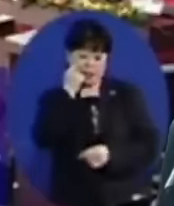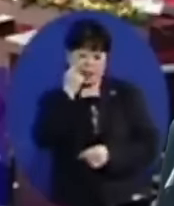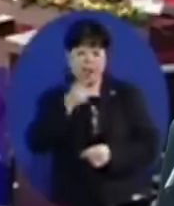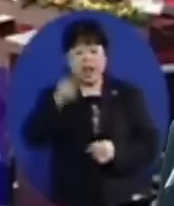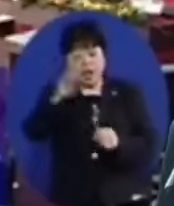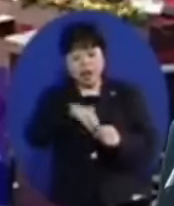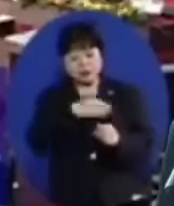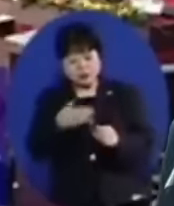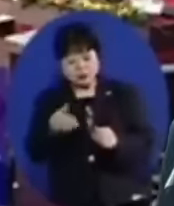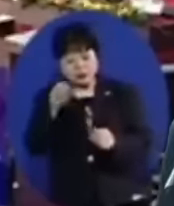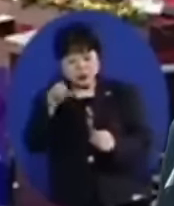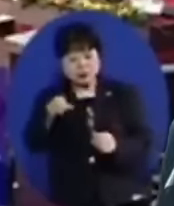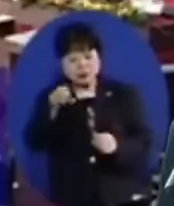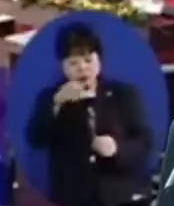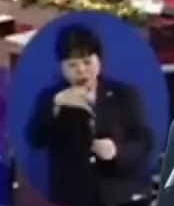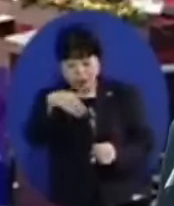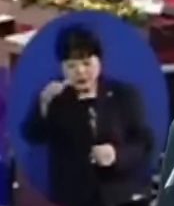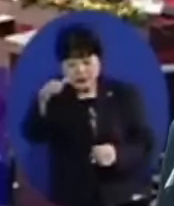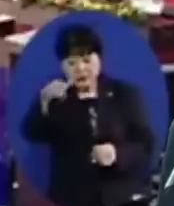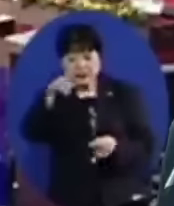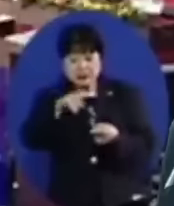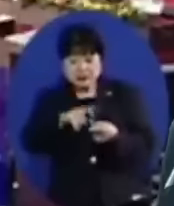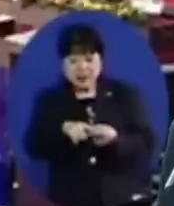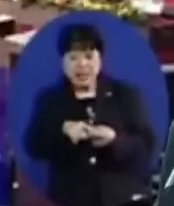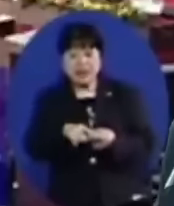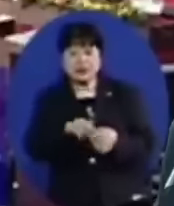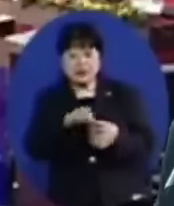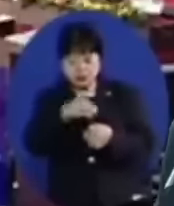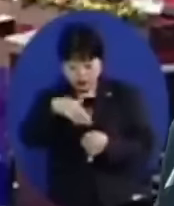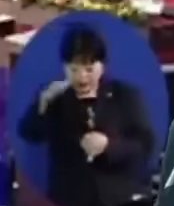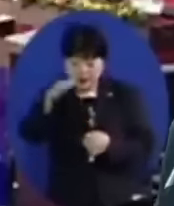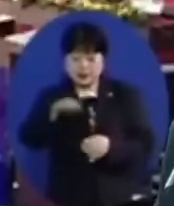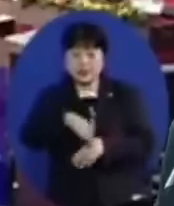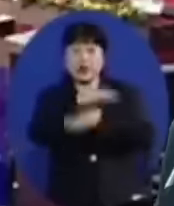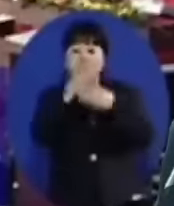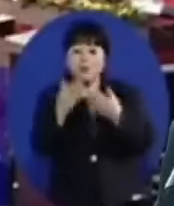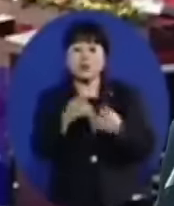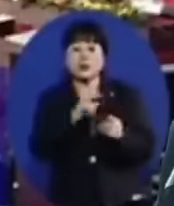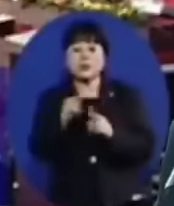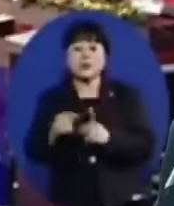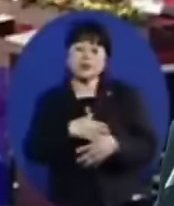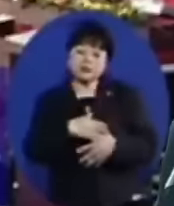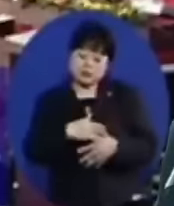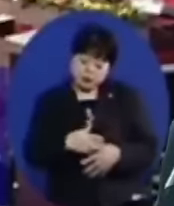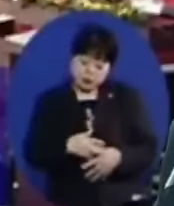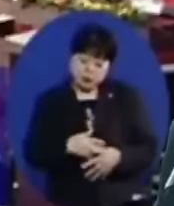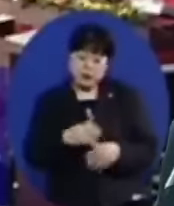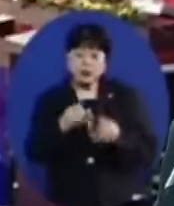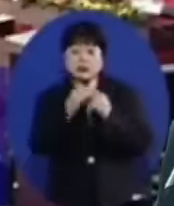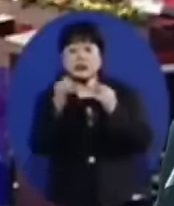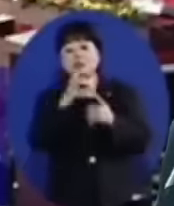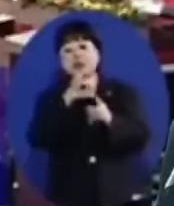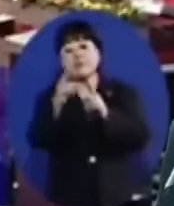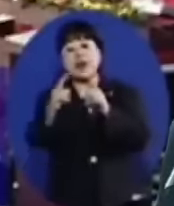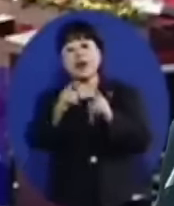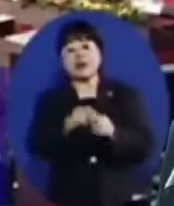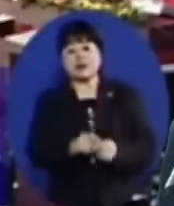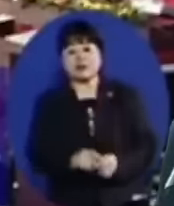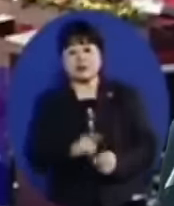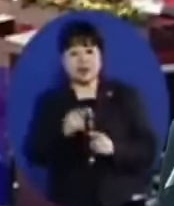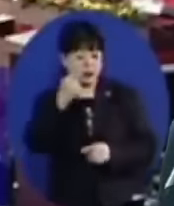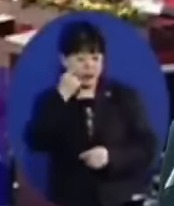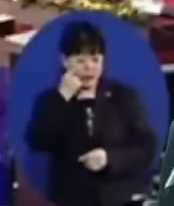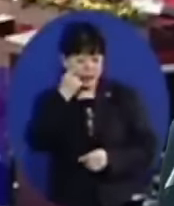강물은 어느 곳으로 흐르든지 그리로 인하여 흐르느니라. 모든 만물이 피곤하다는 것을 사람이 말로 다 말할 수